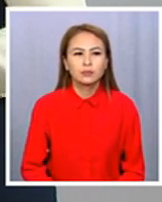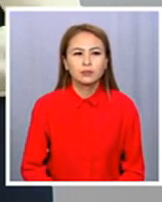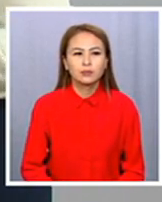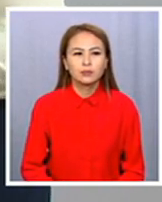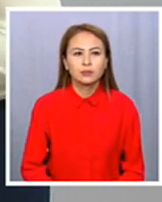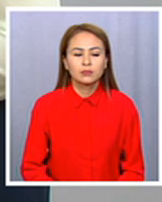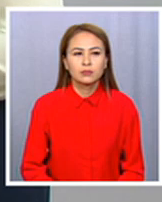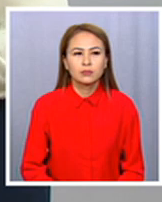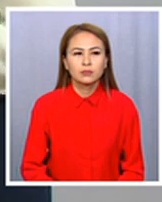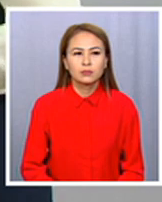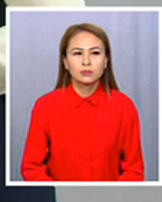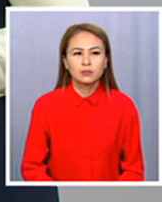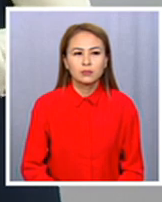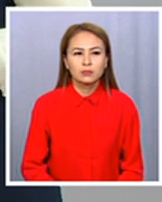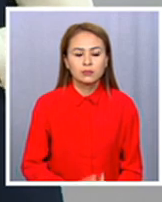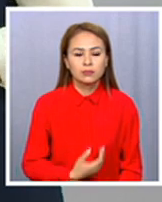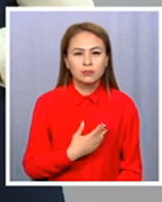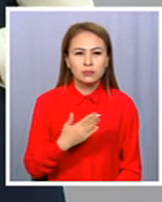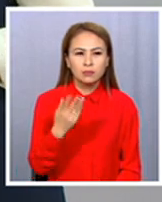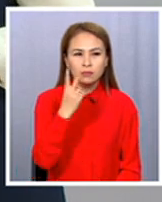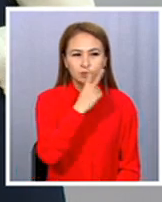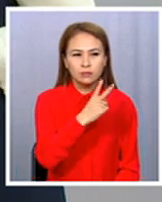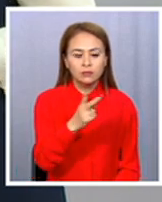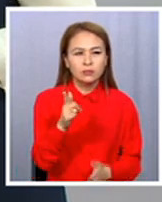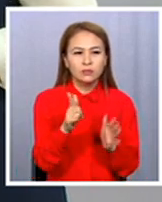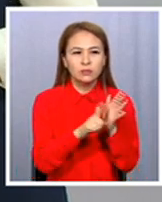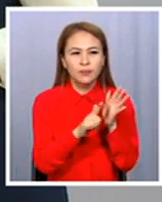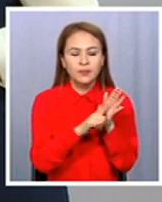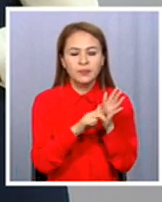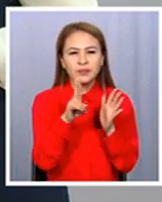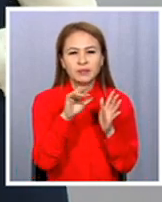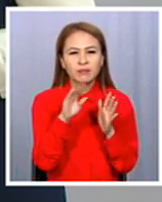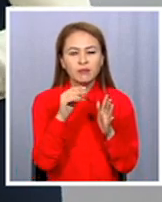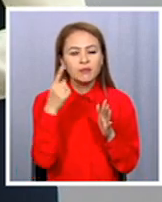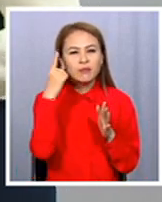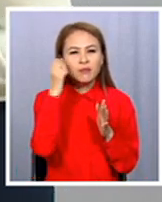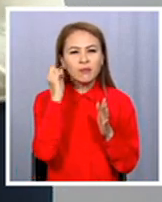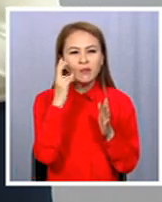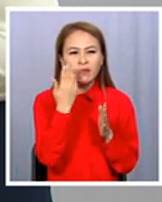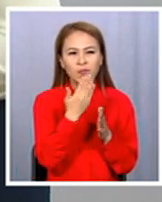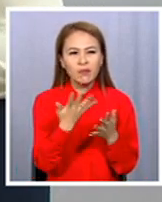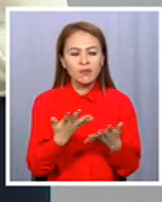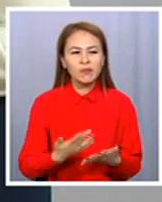Ребята, в иллюминаторе мы видим седьмую планету. Какая это планета?